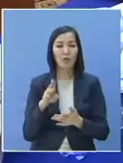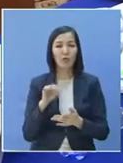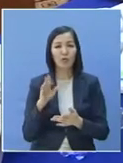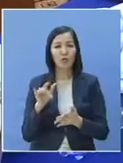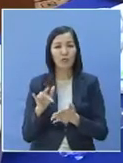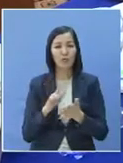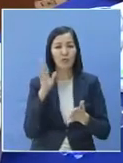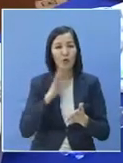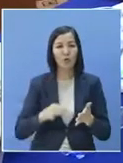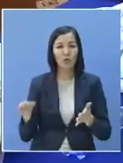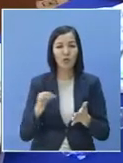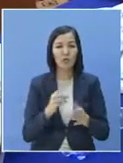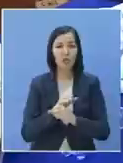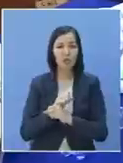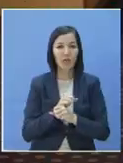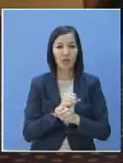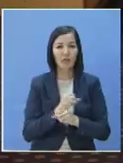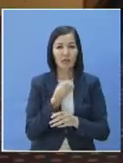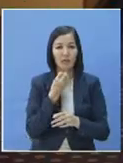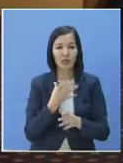жағалауындағы демалыс кешендері үлкен сұранысқа ие.